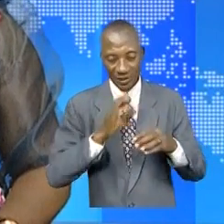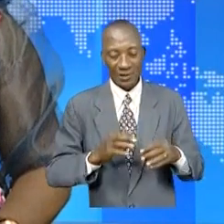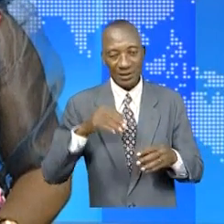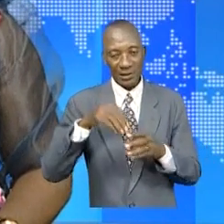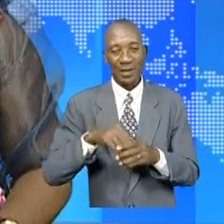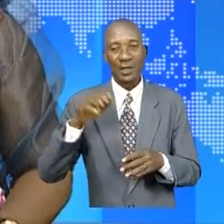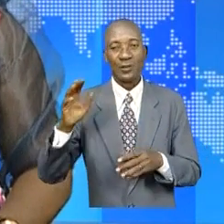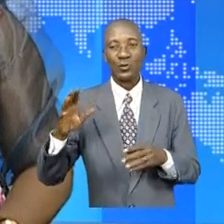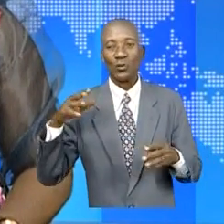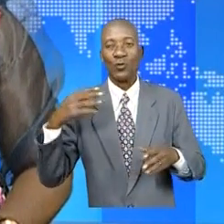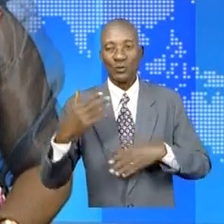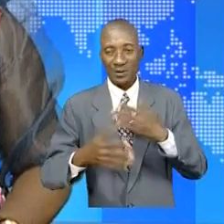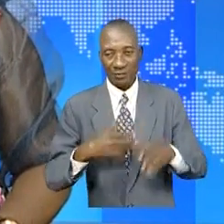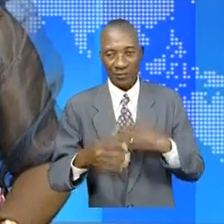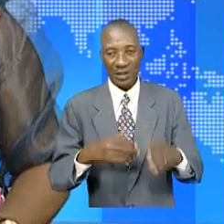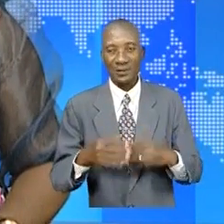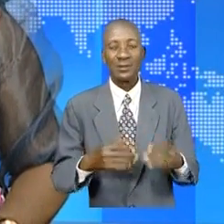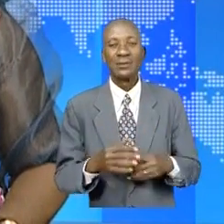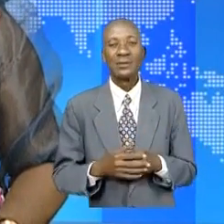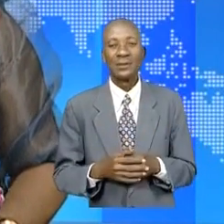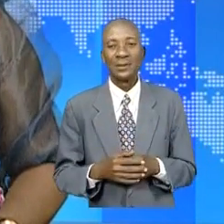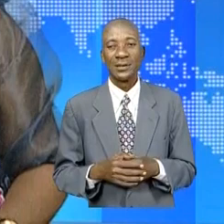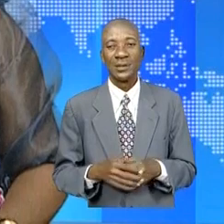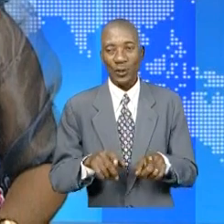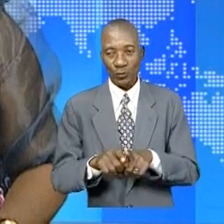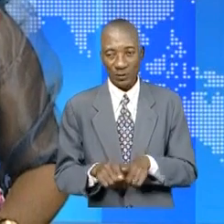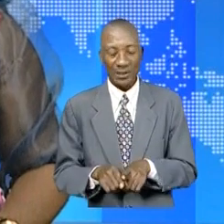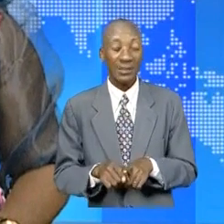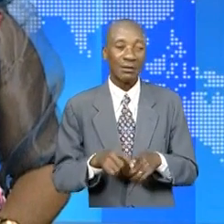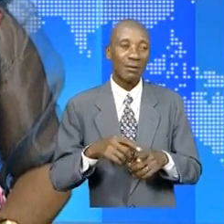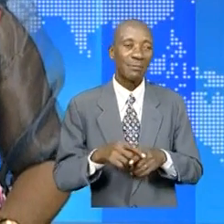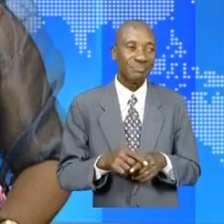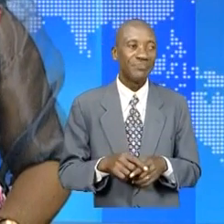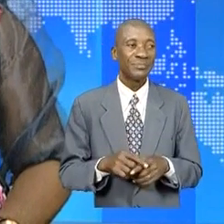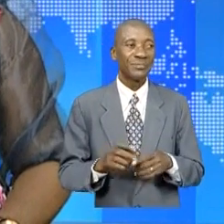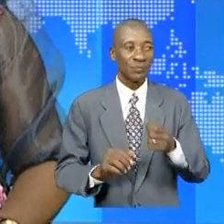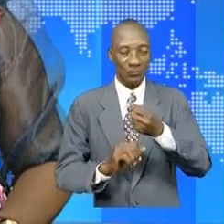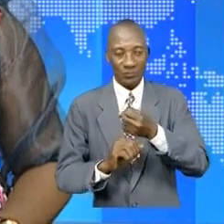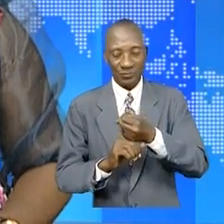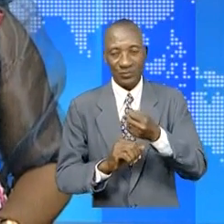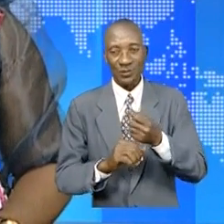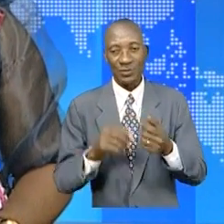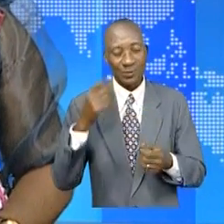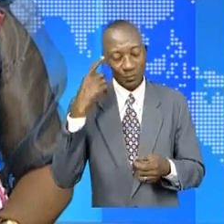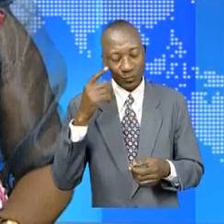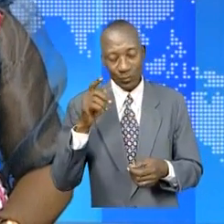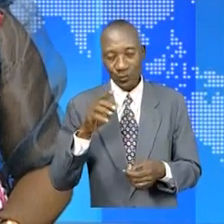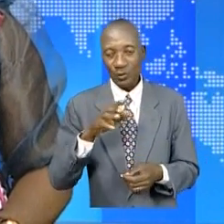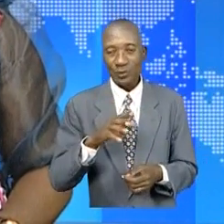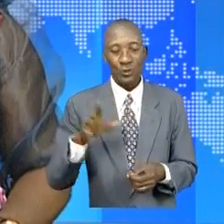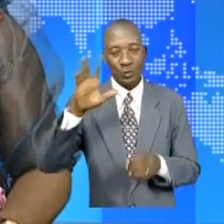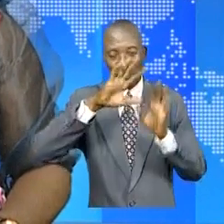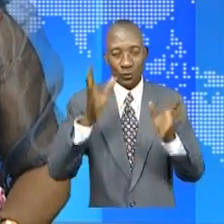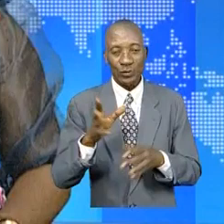2026-2027 lors des élections qui se tiendront en 2025. Le gouvernement de la République démocratique du Congo souhaite